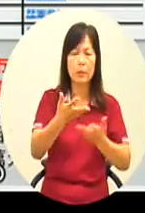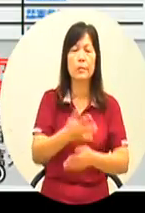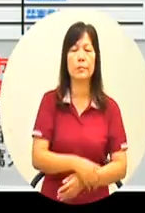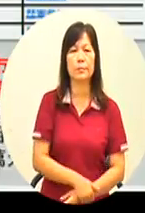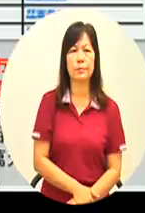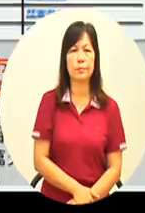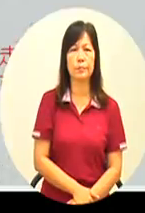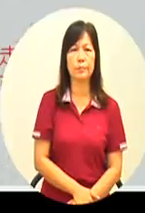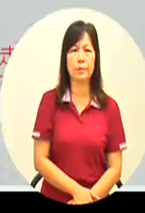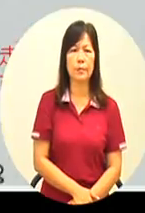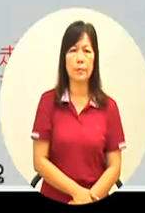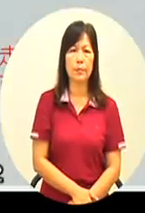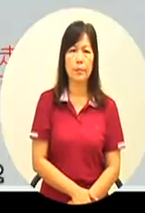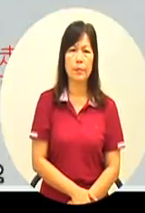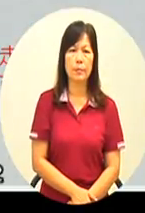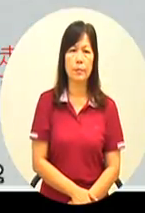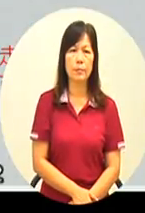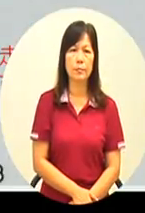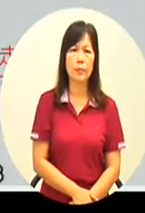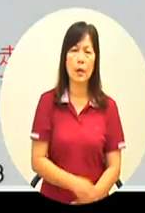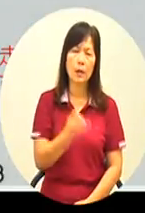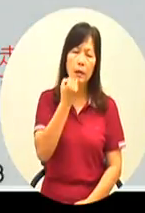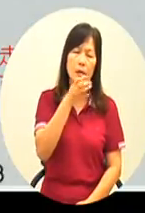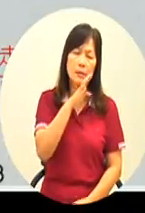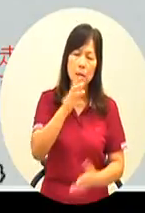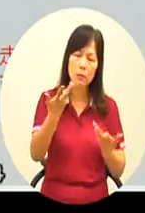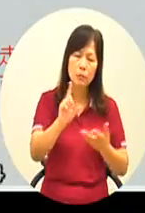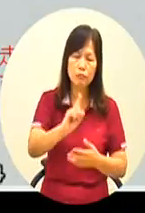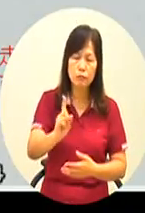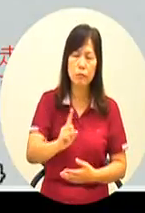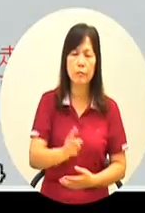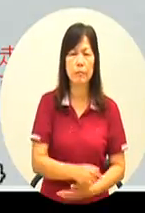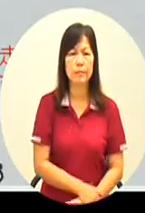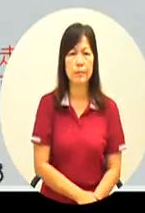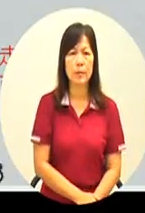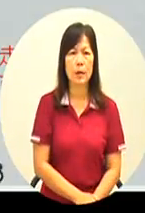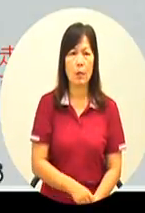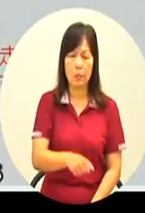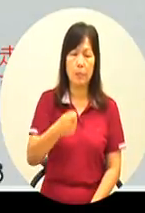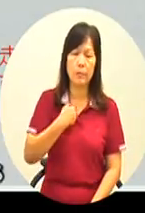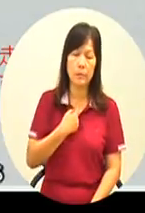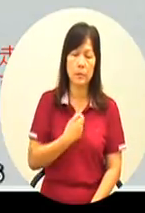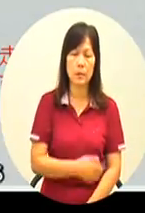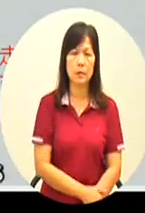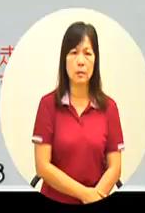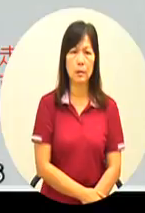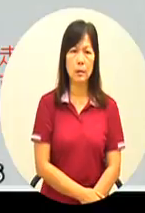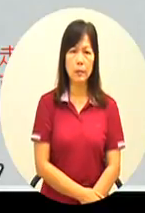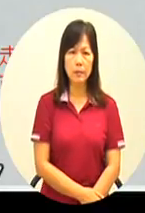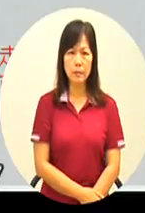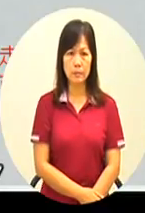那。但是问题是什么呢？我们所知道的是